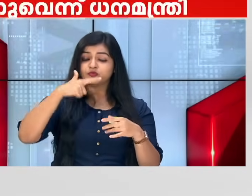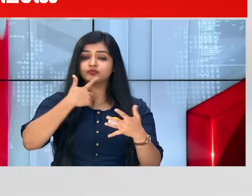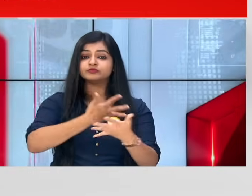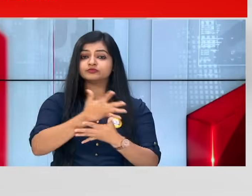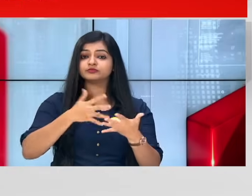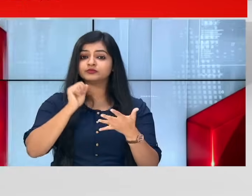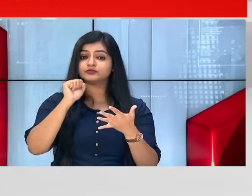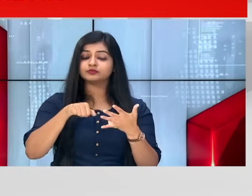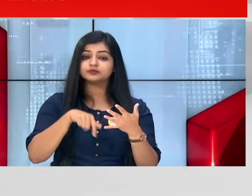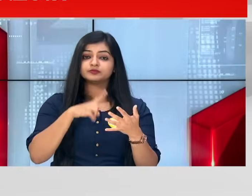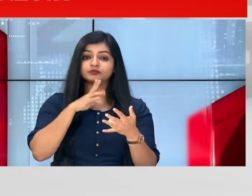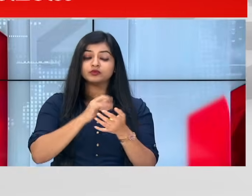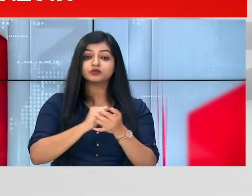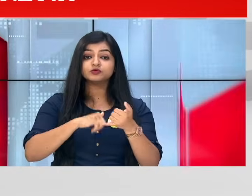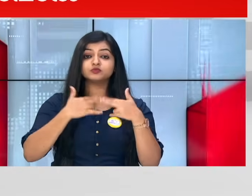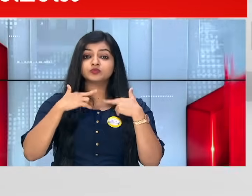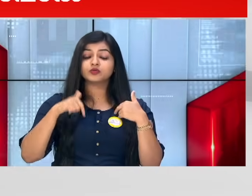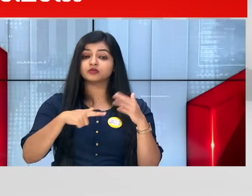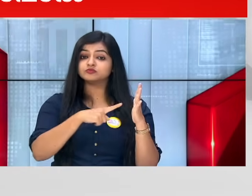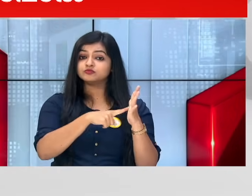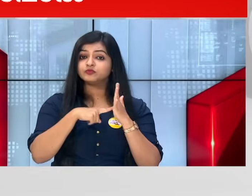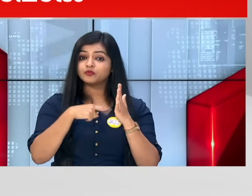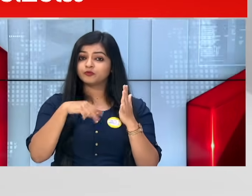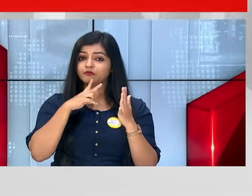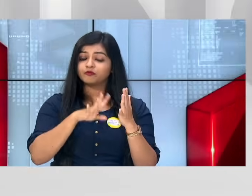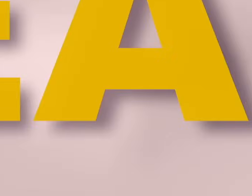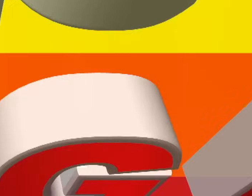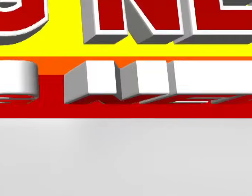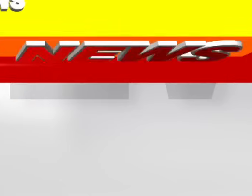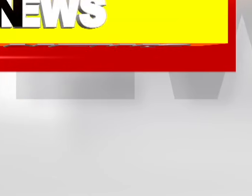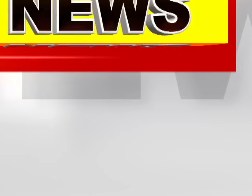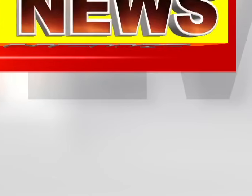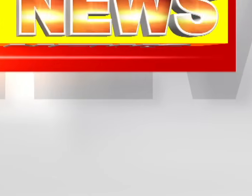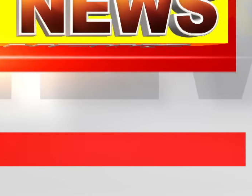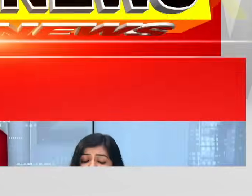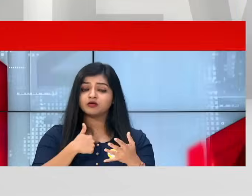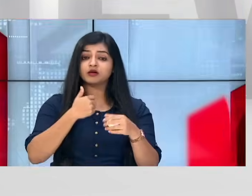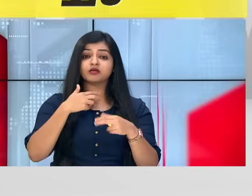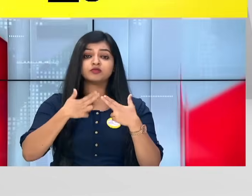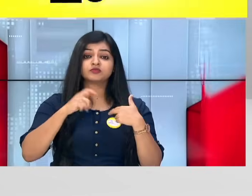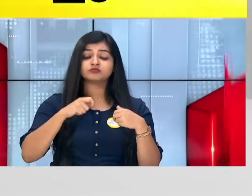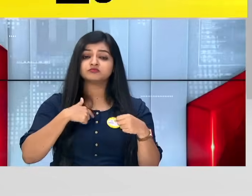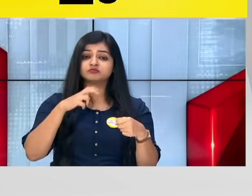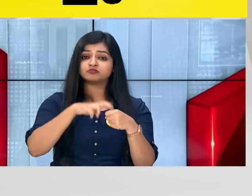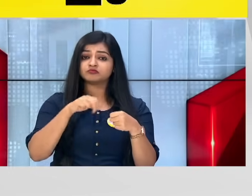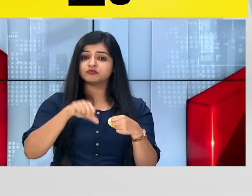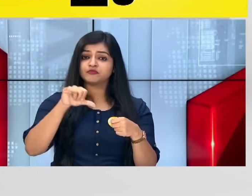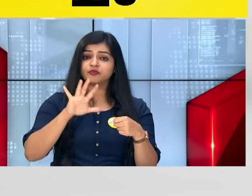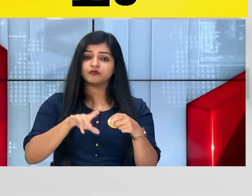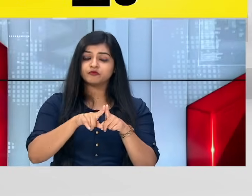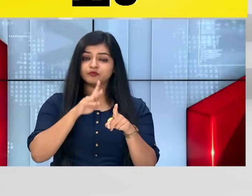എന്നുള്ളതാണ്. കാരണം സുപ്രീം കോടതി ചൂണ്ടിക്കാട്ടിയിരുന്നു, പ്രത്യേകിച്ച് ഈ ധനനയത്തിൽ ഇടപെടാൻ ചില പരിമിതികൾ ഉണ്ട് എന്നുള്ള ഒരു കാര്യം. അതുകൊണ്ട്